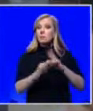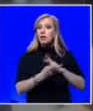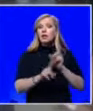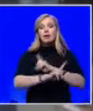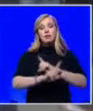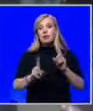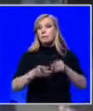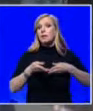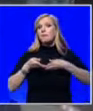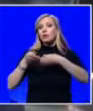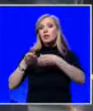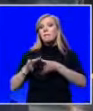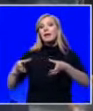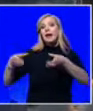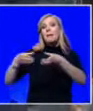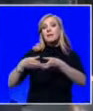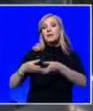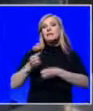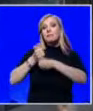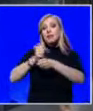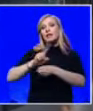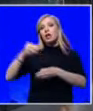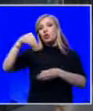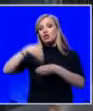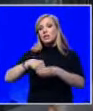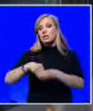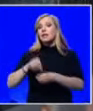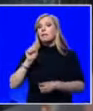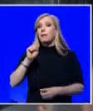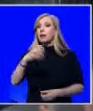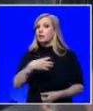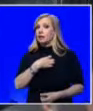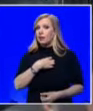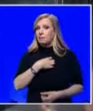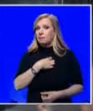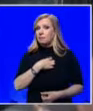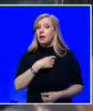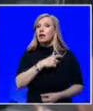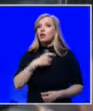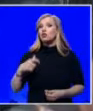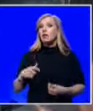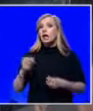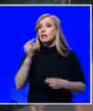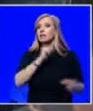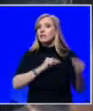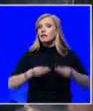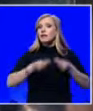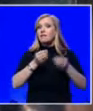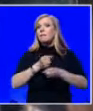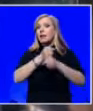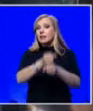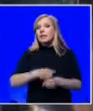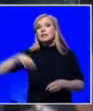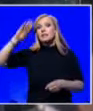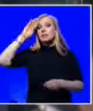промяната няма да подкрепи кабинет с мандат или участие на политическа партия ГЕРБ. Националният съвет дава мандат на изпълнителния